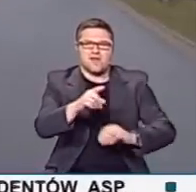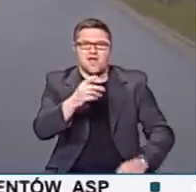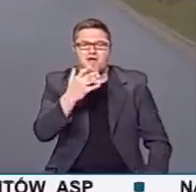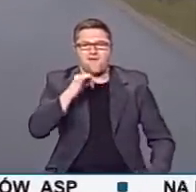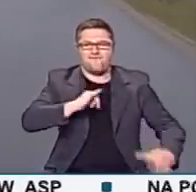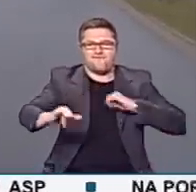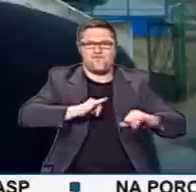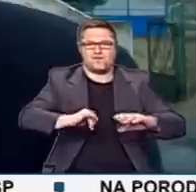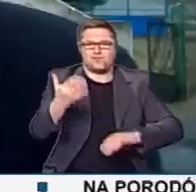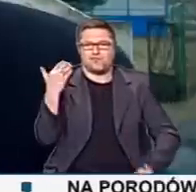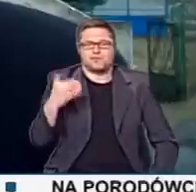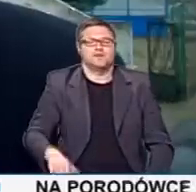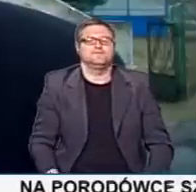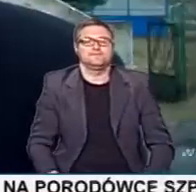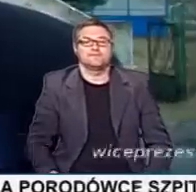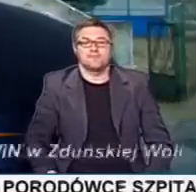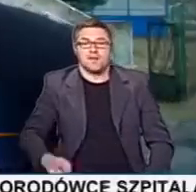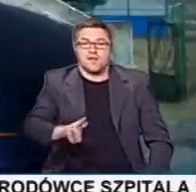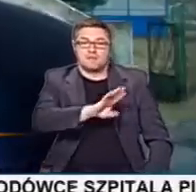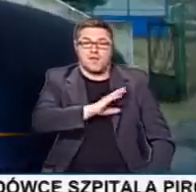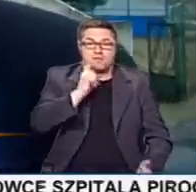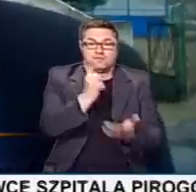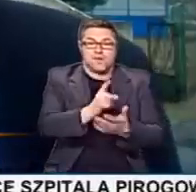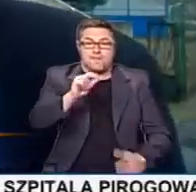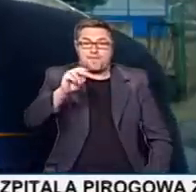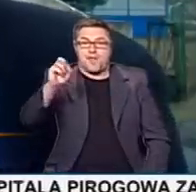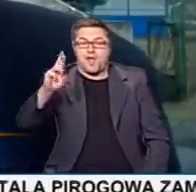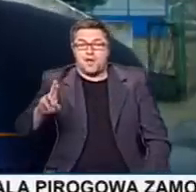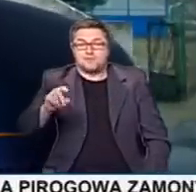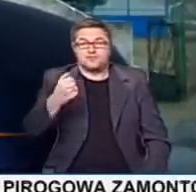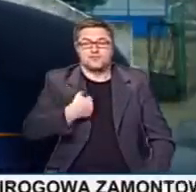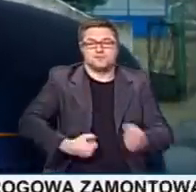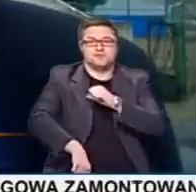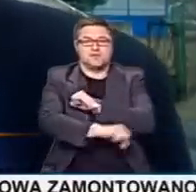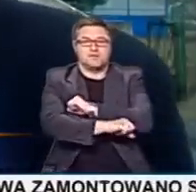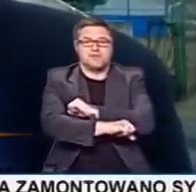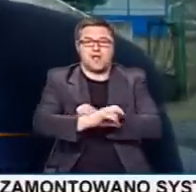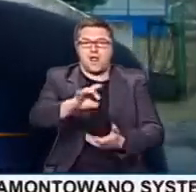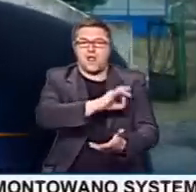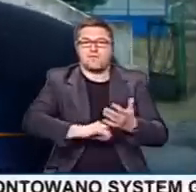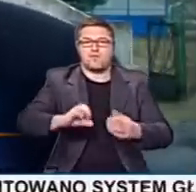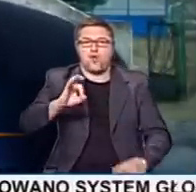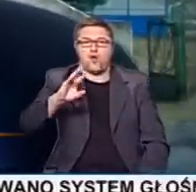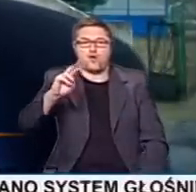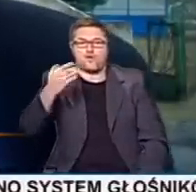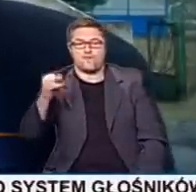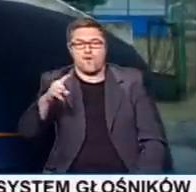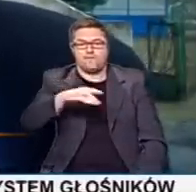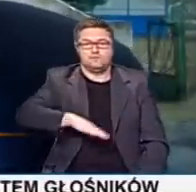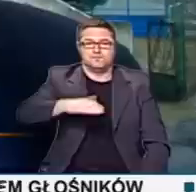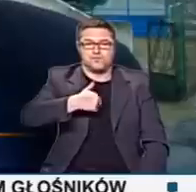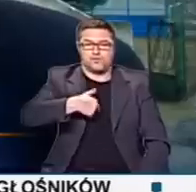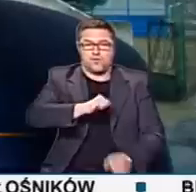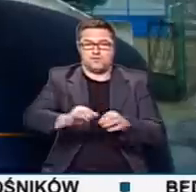aparat władzy wykonanie wyroku śmierci na aktywisty PPR komendanta gminnego ORMO tutaj w holendrach Gdzie się